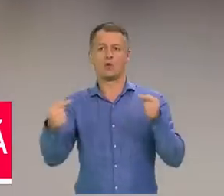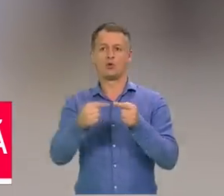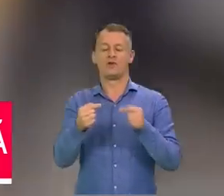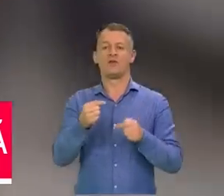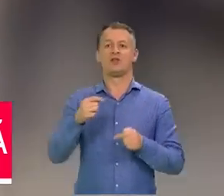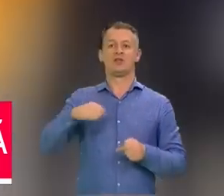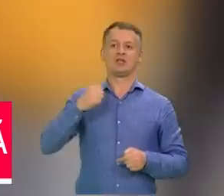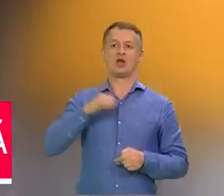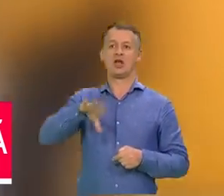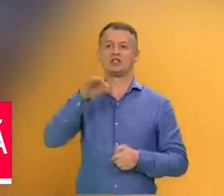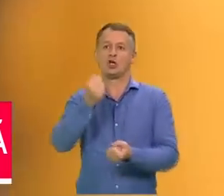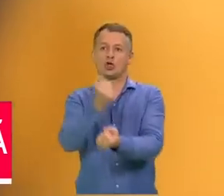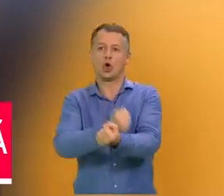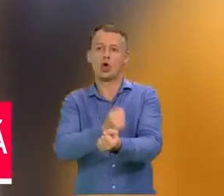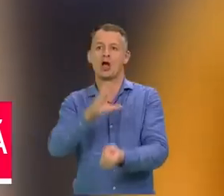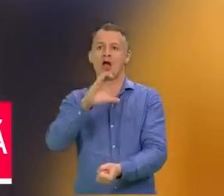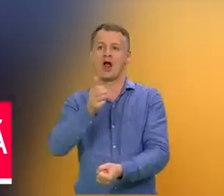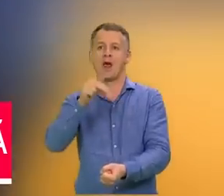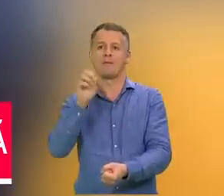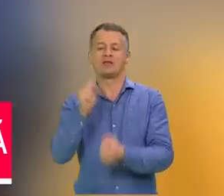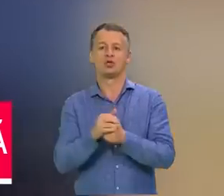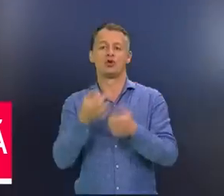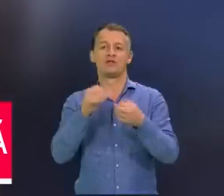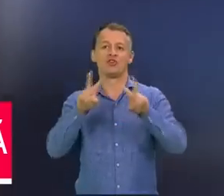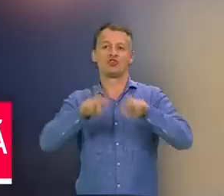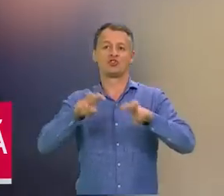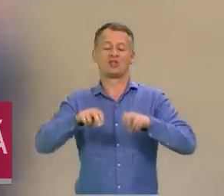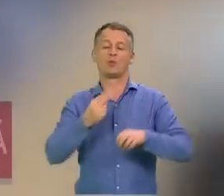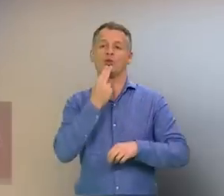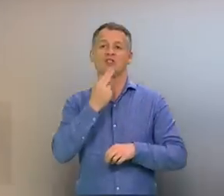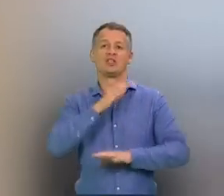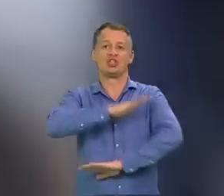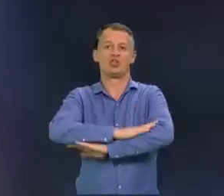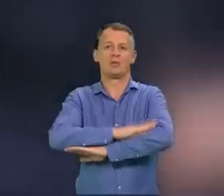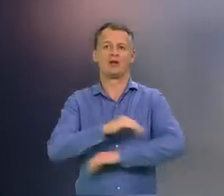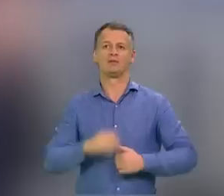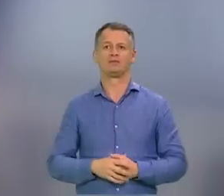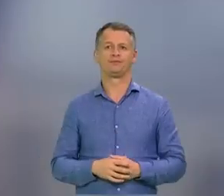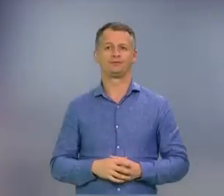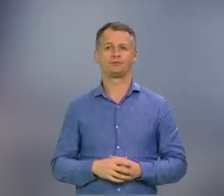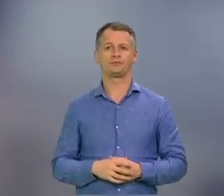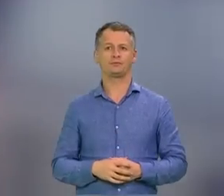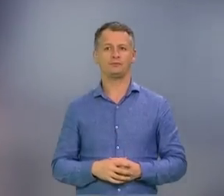ar fi fost găsit cannabis. Agenții implicați în incident vor fi cercetați disciplinar.